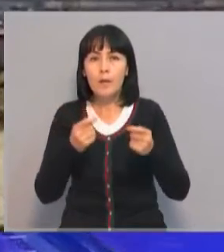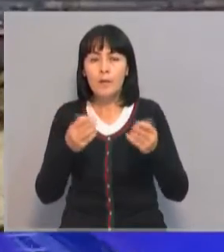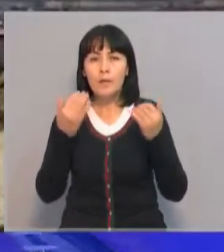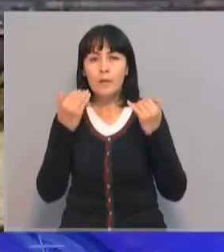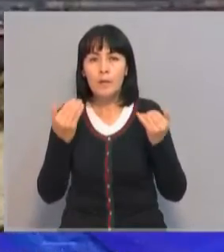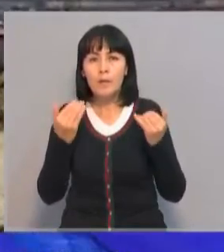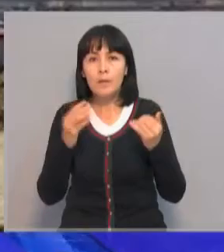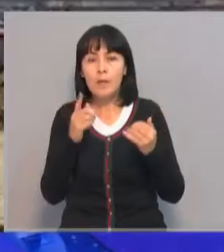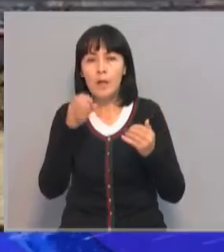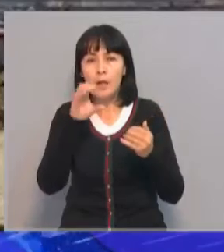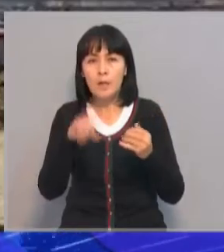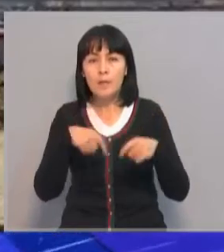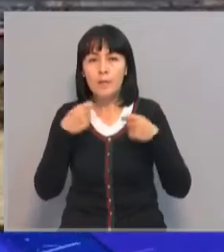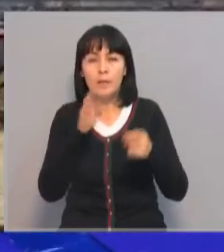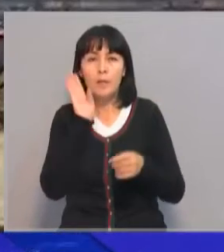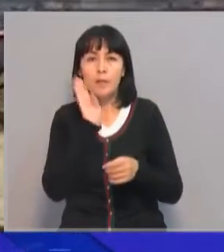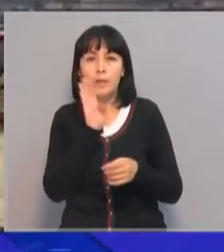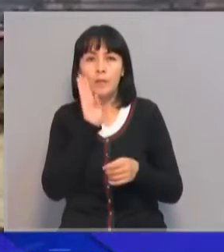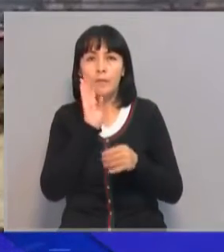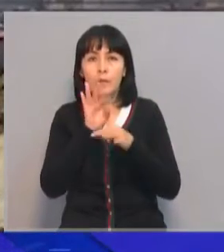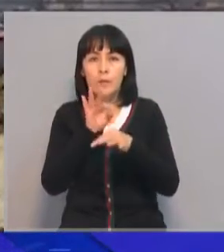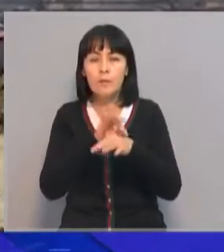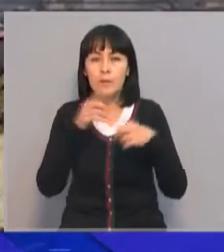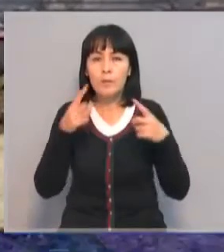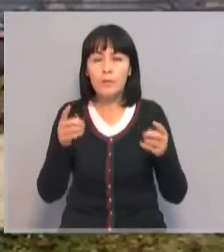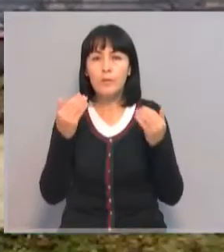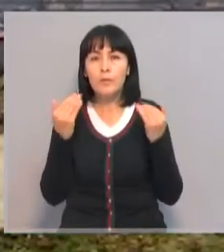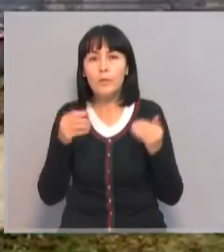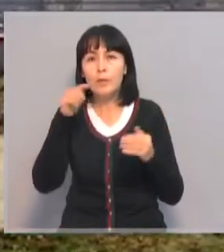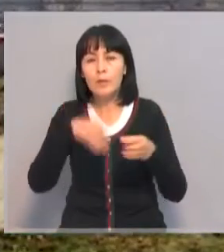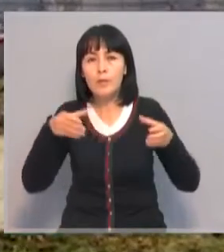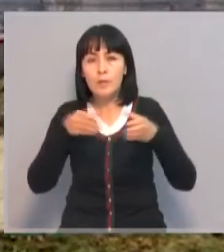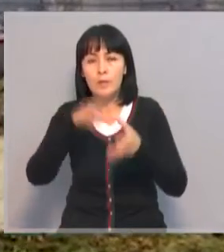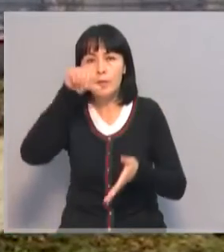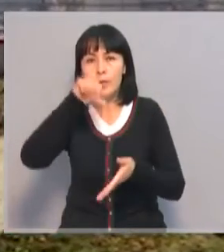бесперебойное снабжение ГСМ и подача воды водовозами коммунальных служб. Личный